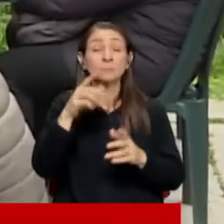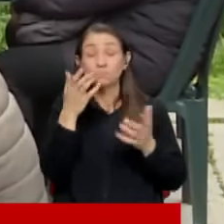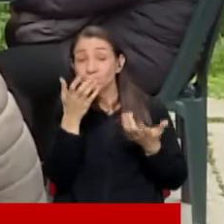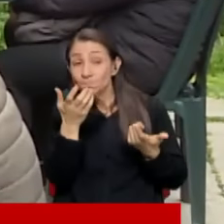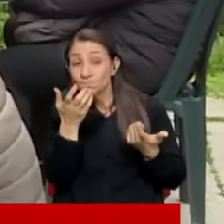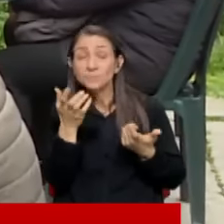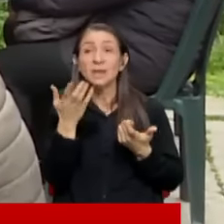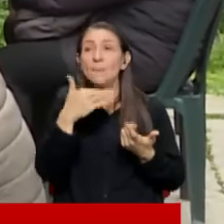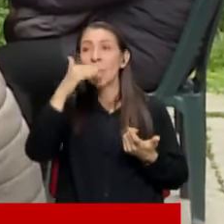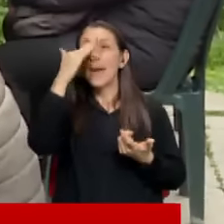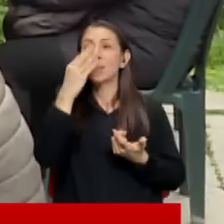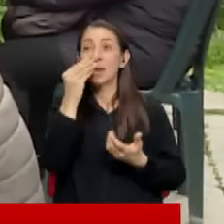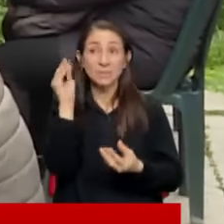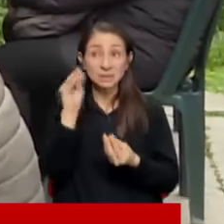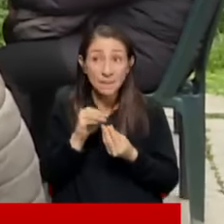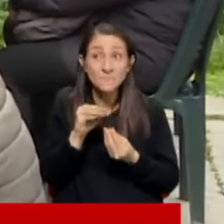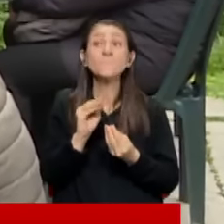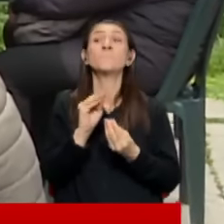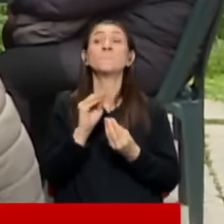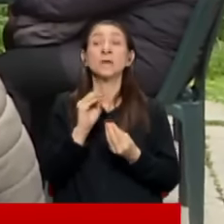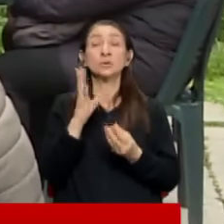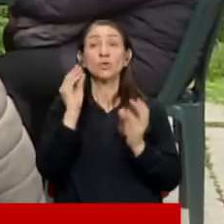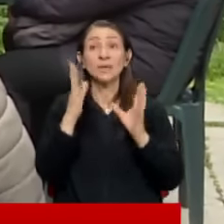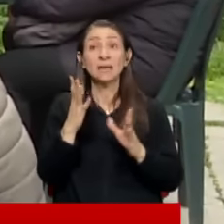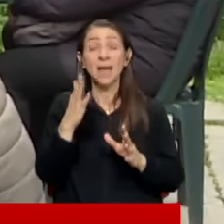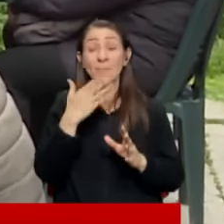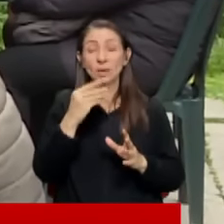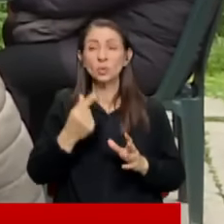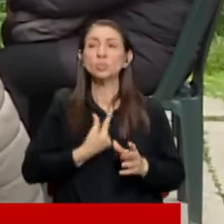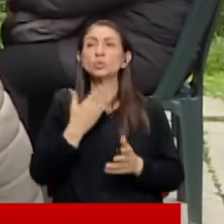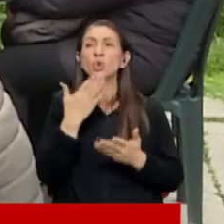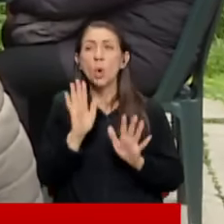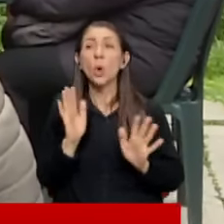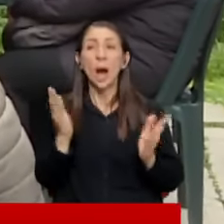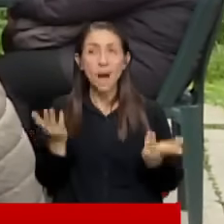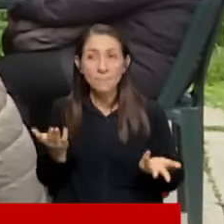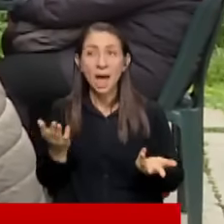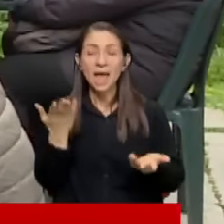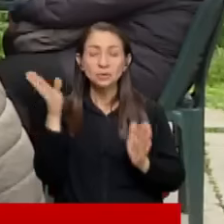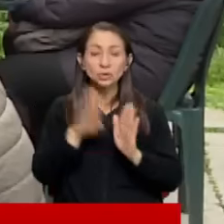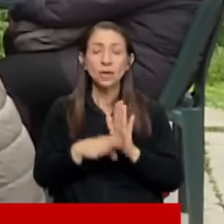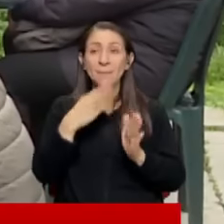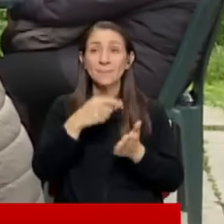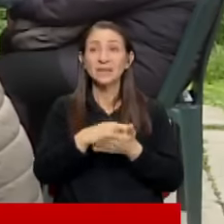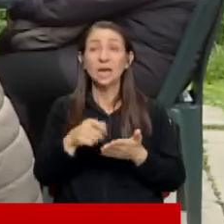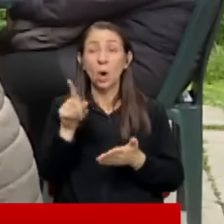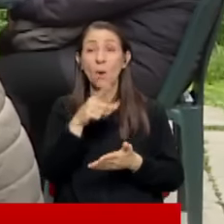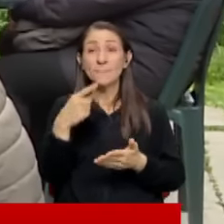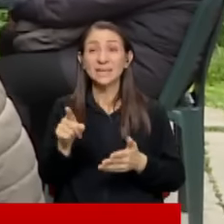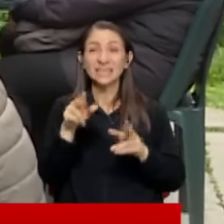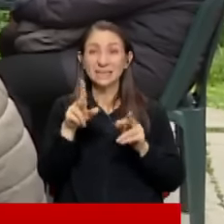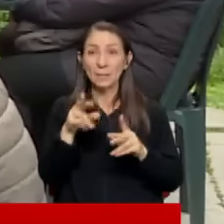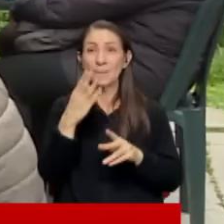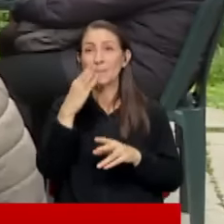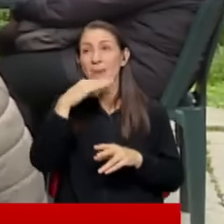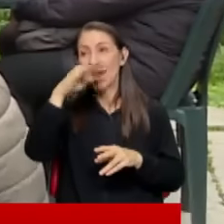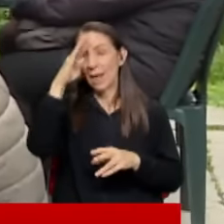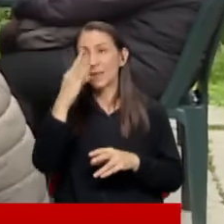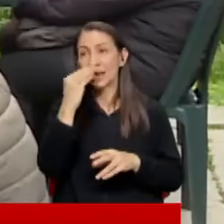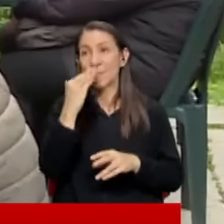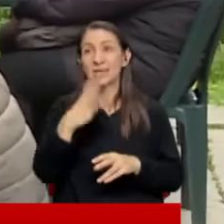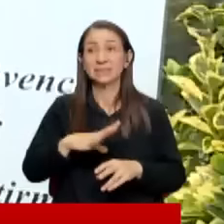bayram ikramiyesine zam yapılıp yapılmayacağında çoğu emekli umudunu yitirse de yine de en düşük emekli aylığı yani 10 bin lira kadar bayram